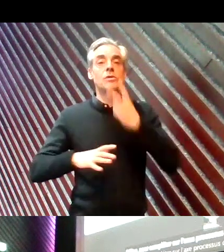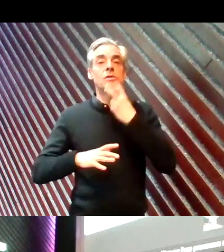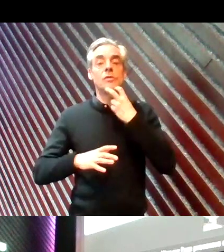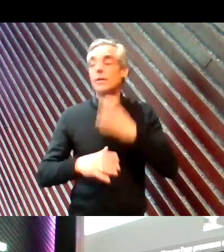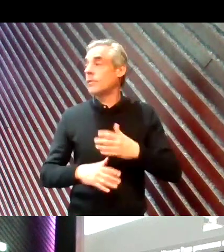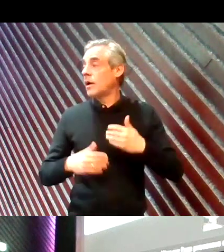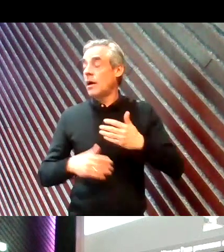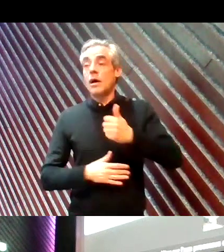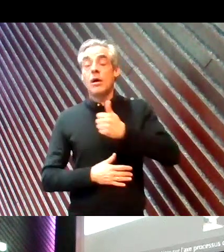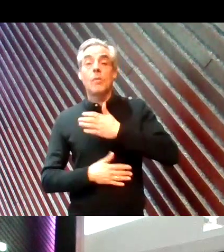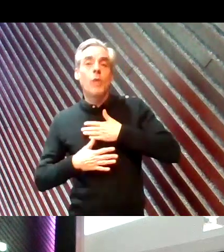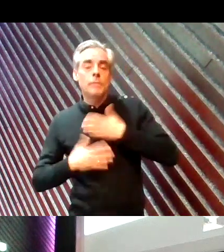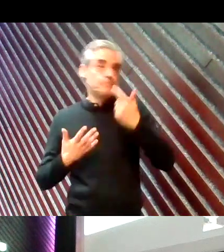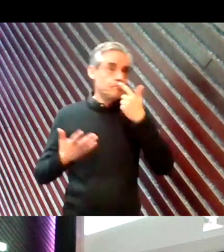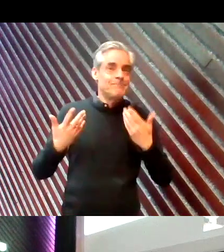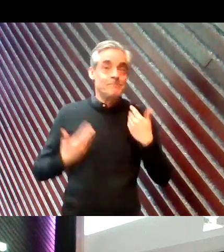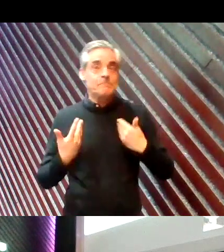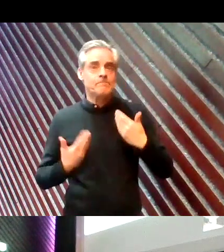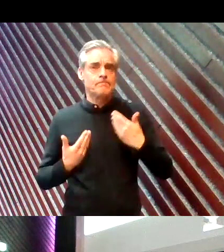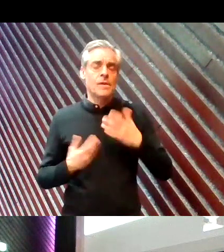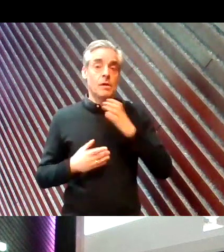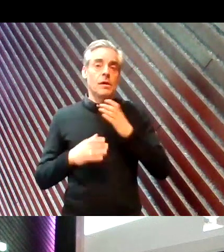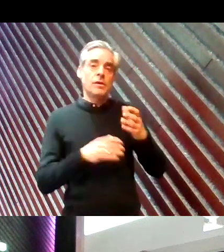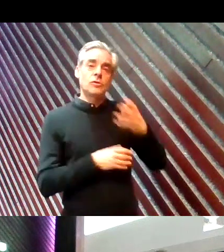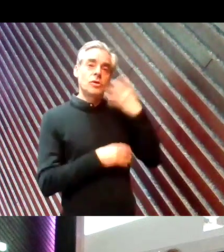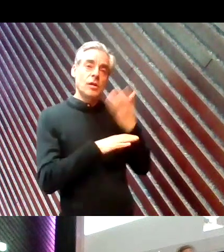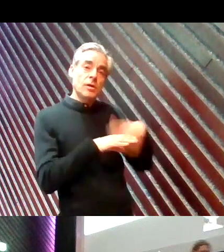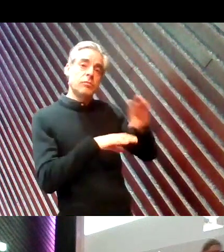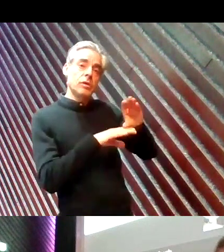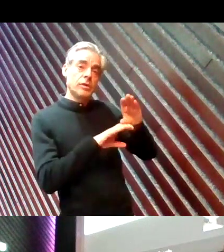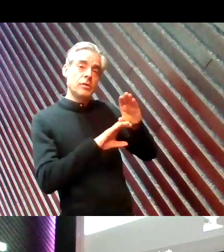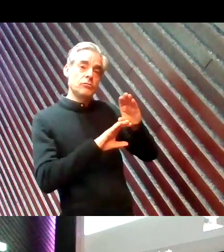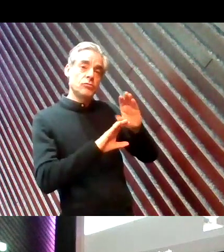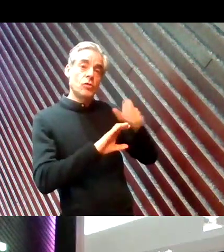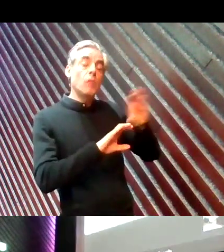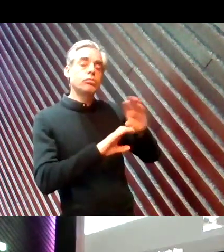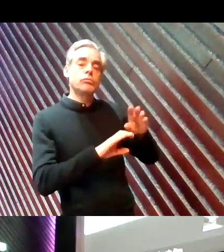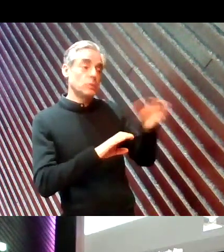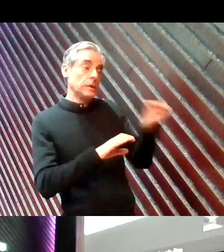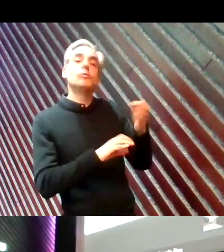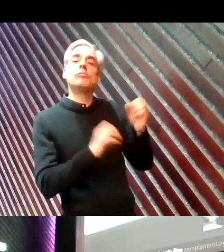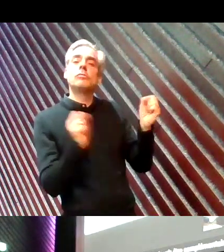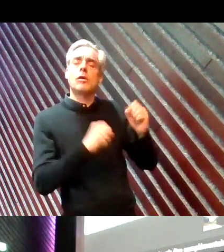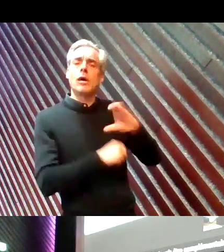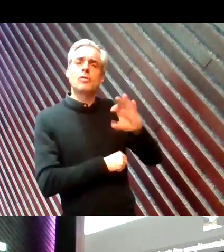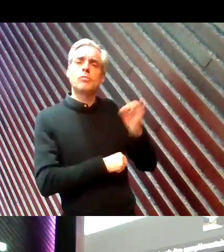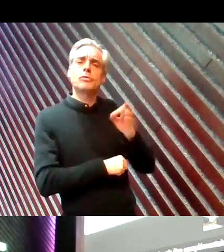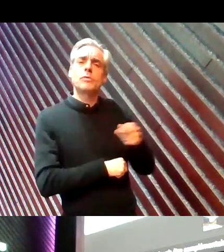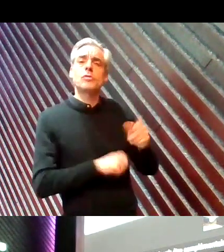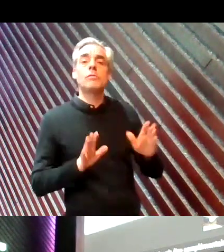Alors moi, je vais avoir un objet très complémentaire. Je ne pas répéter ce que dit Jérémy puisque je partage à 100%.